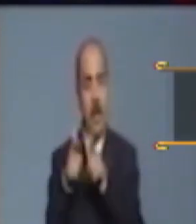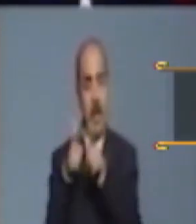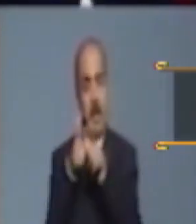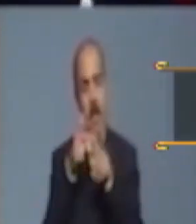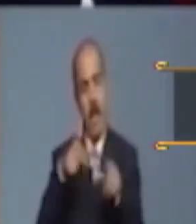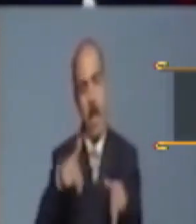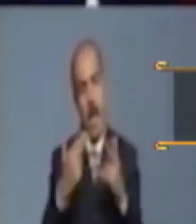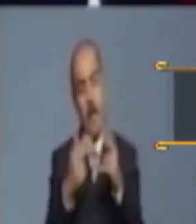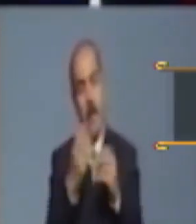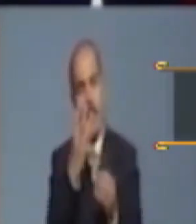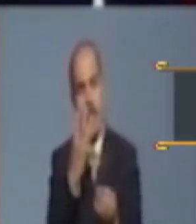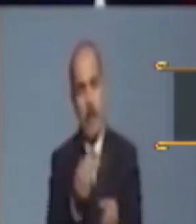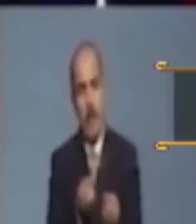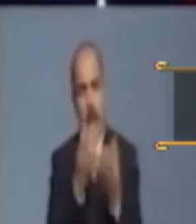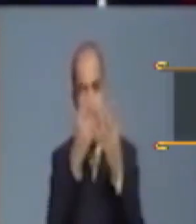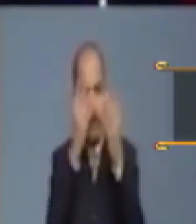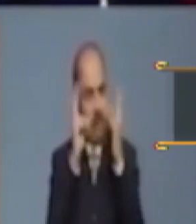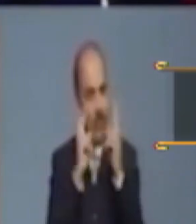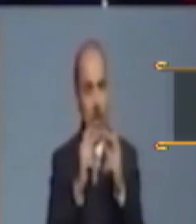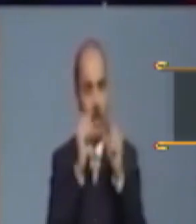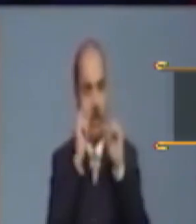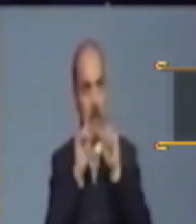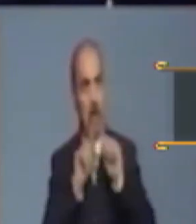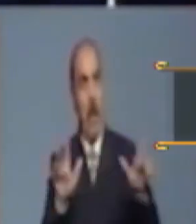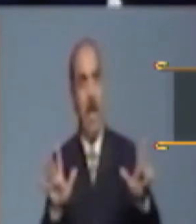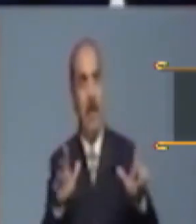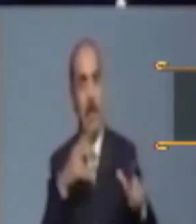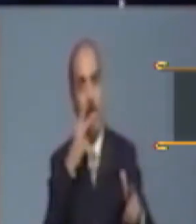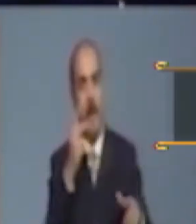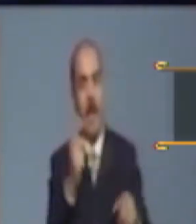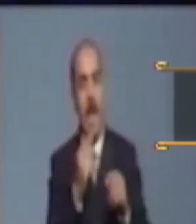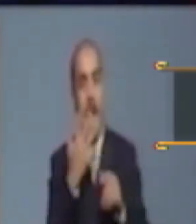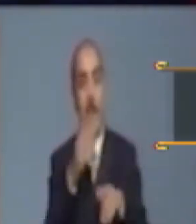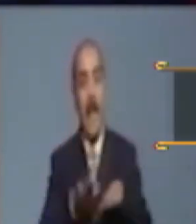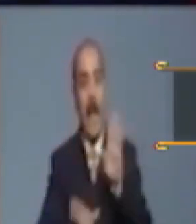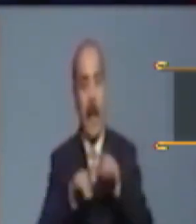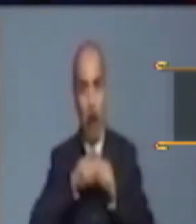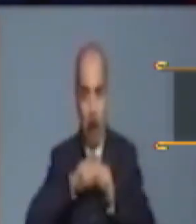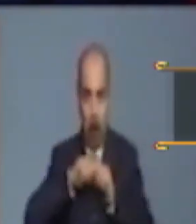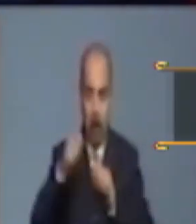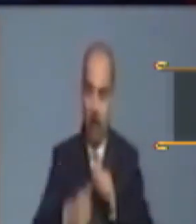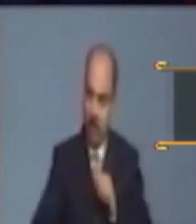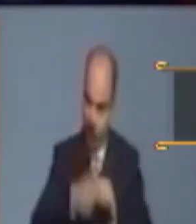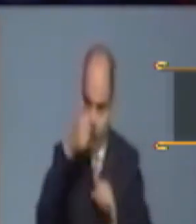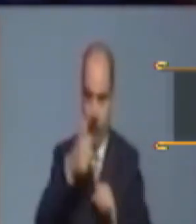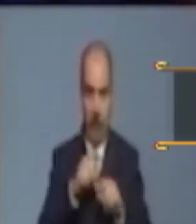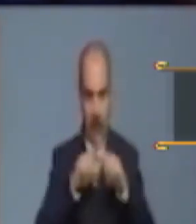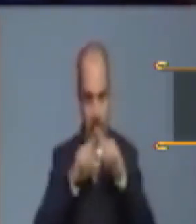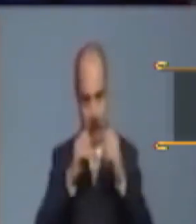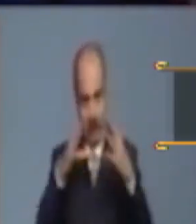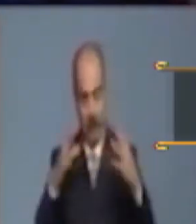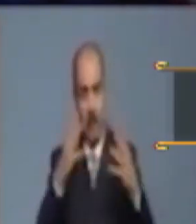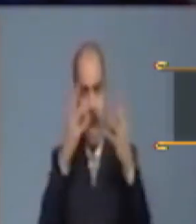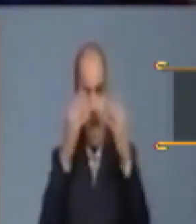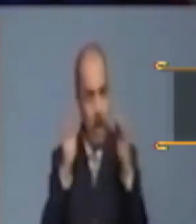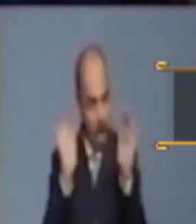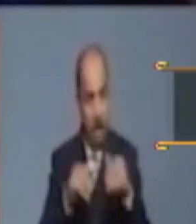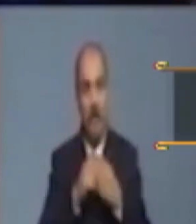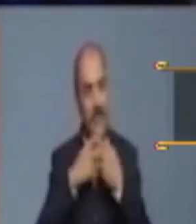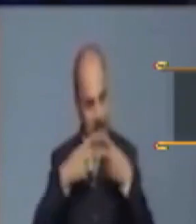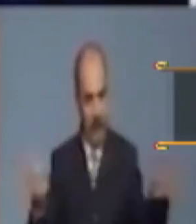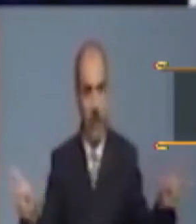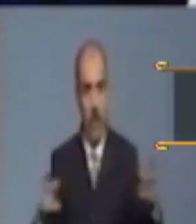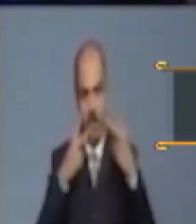نهارية وحرارية حتى مدى كاشف 5 كيلو. ثم بيليها الطائرات، منظومة الطائرات